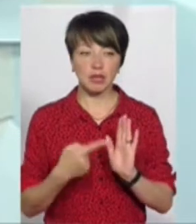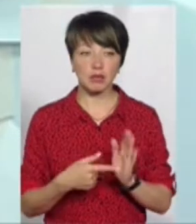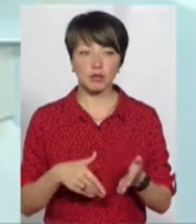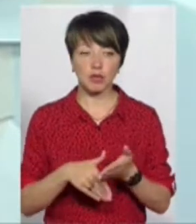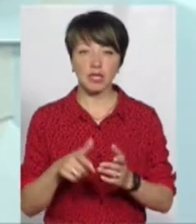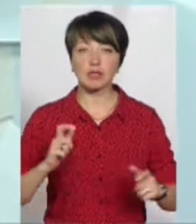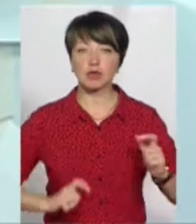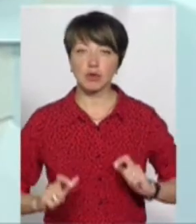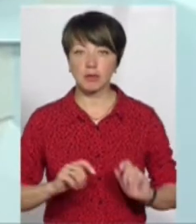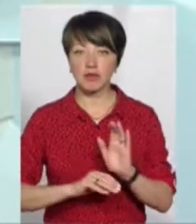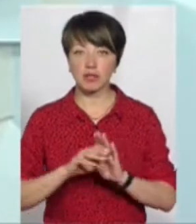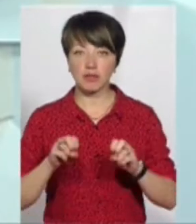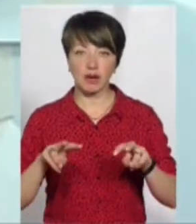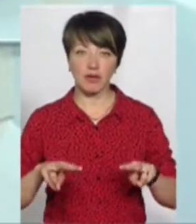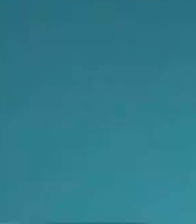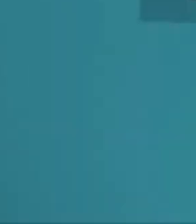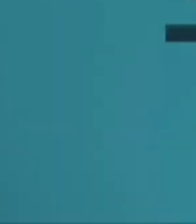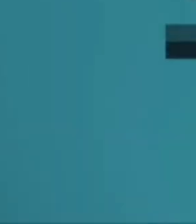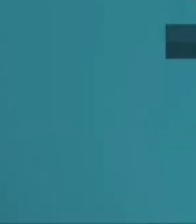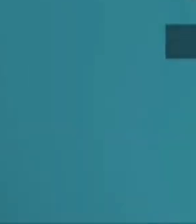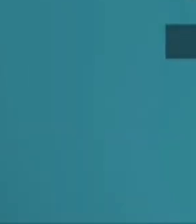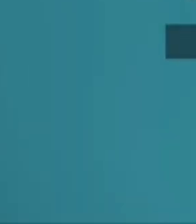з допомогою Інституту підвищення кваліфікації.